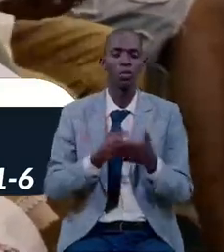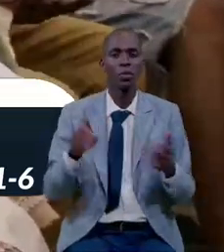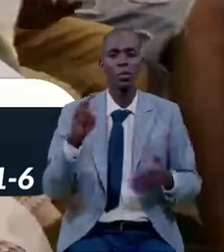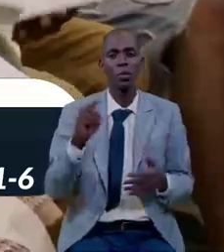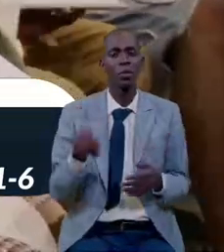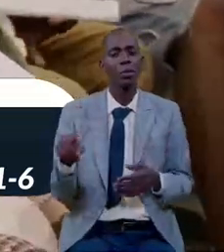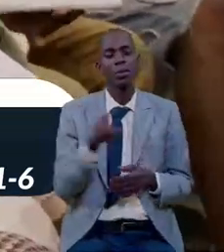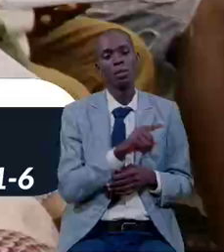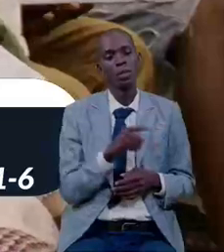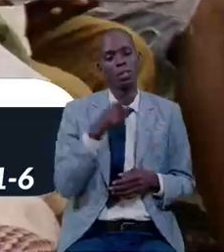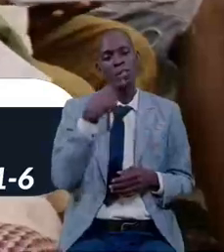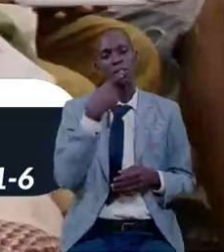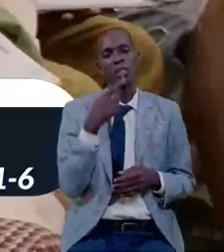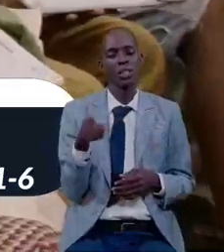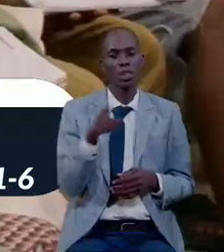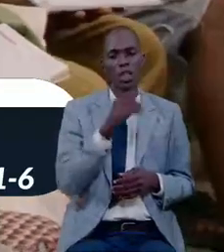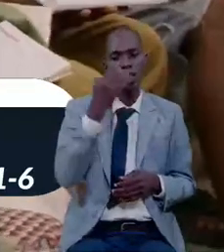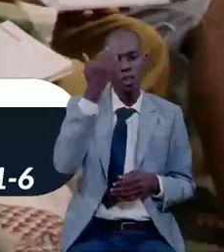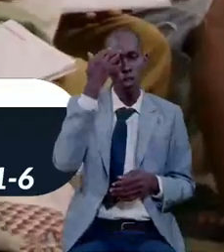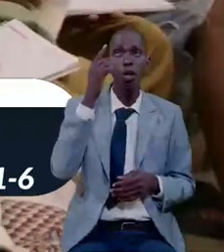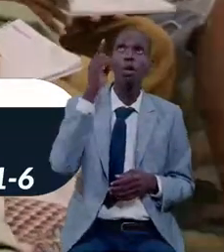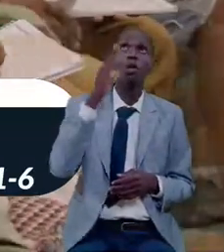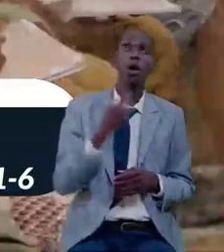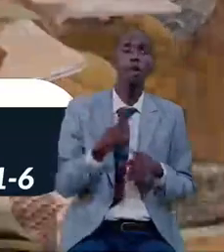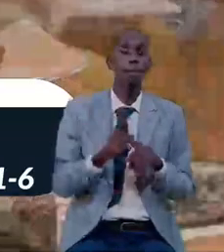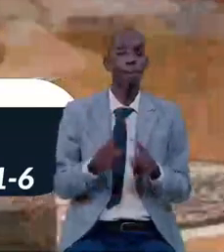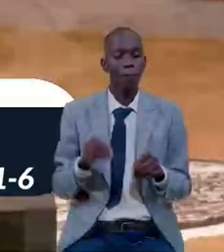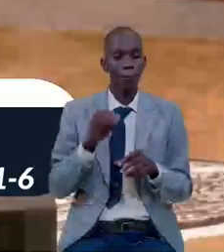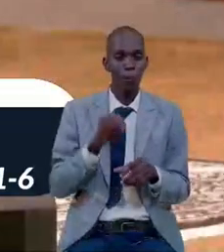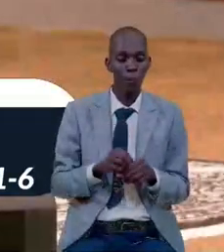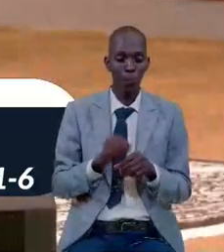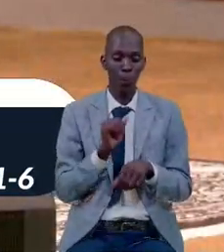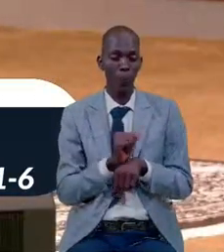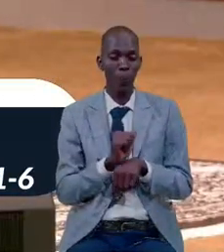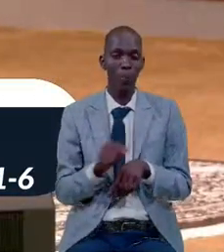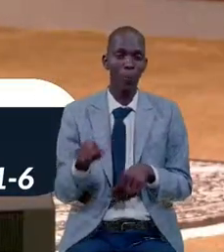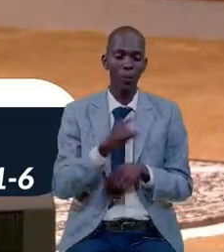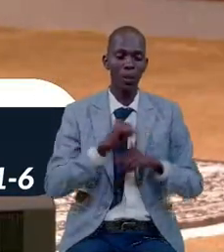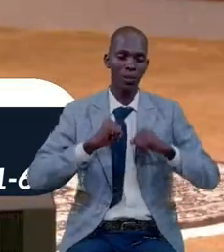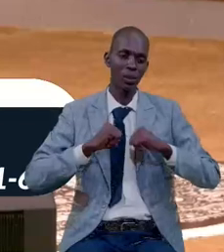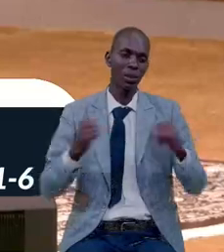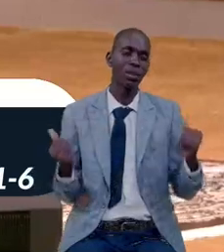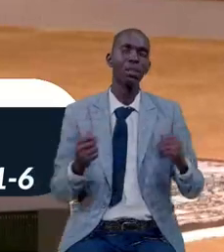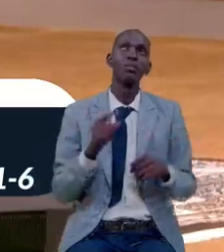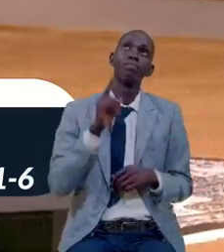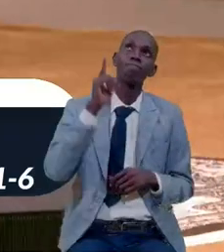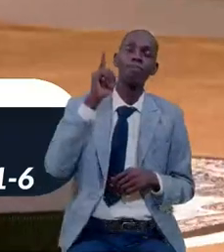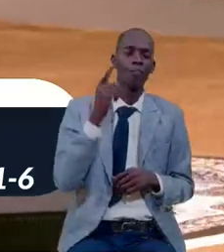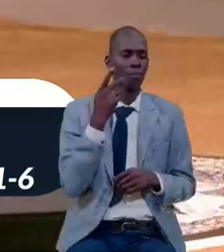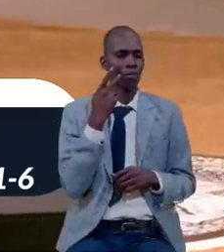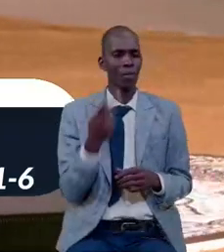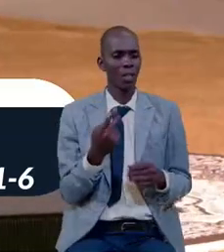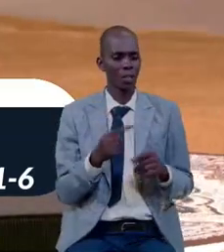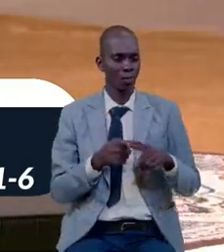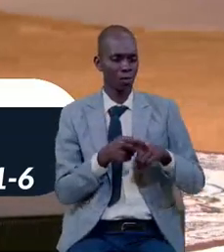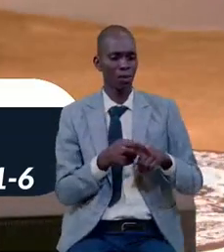1, verset 16. Ils font profession de connaître Dieu, mais ils ne font pas leurs œuvres. On peut